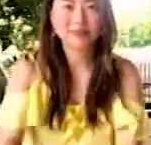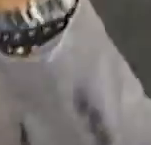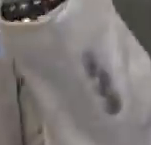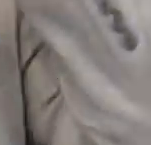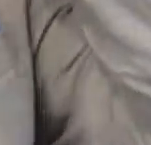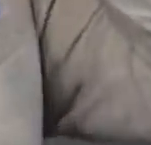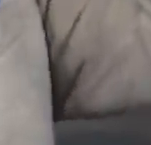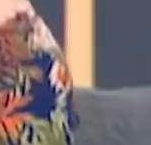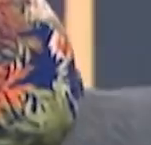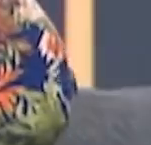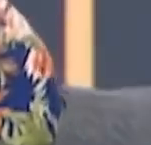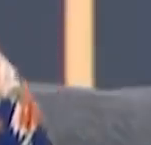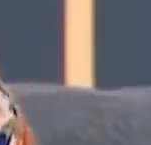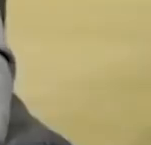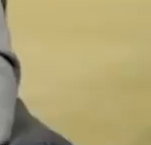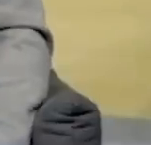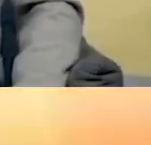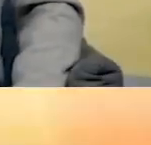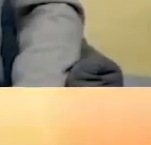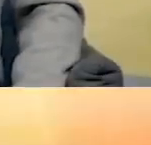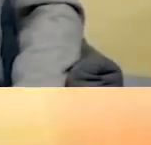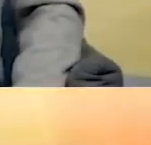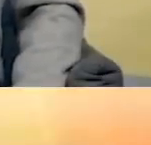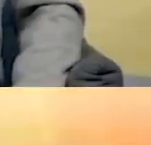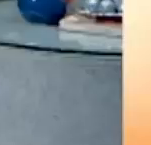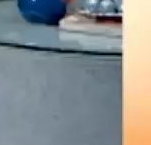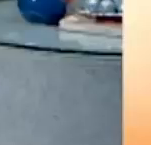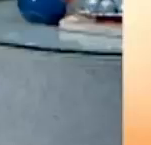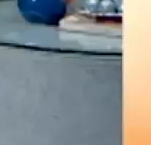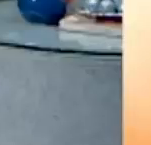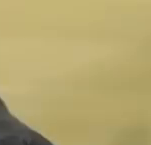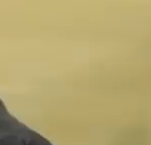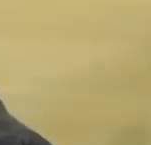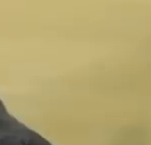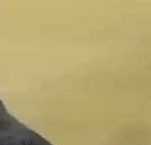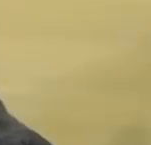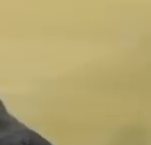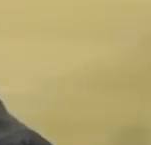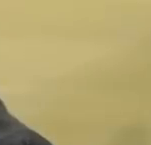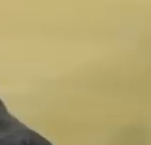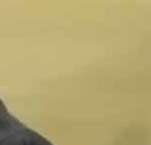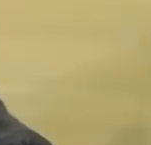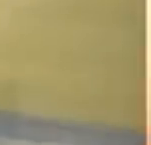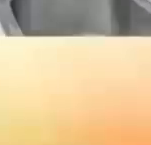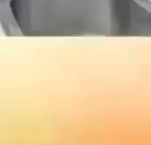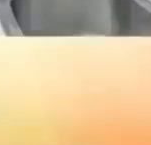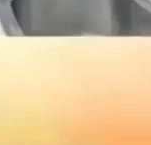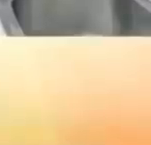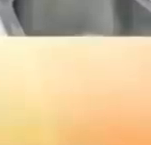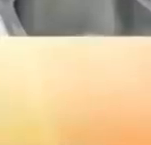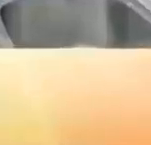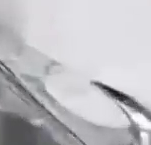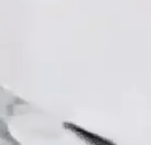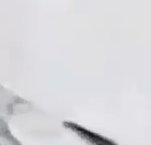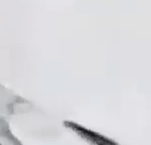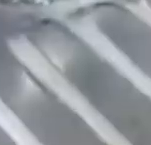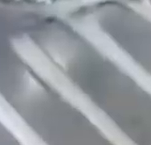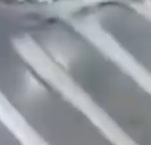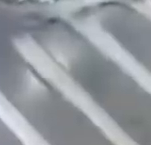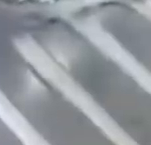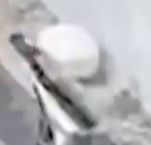Sa pagkising sa umaga, iba kung nauuna ka. Sa pagbangon